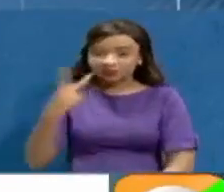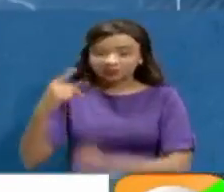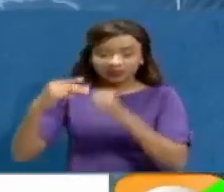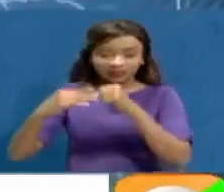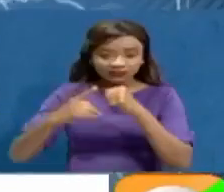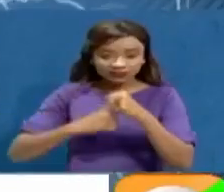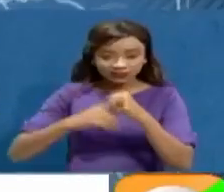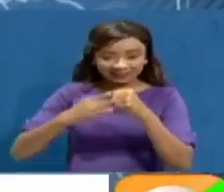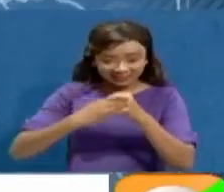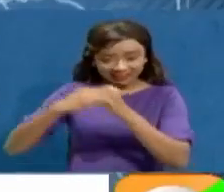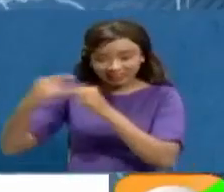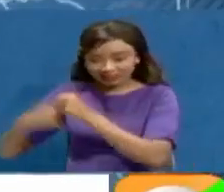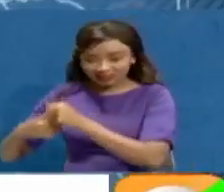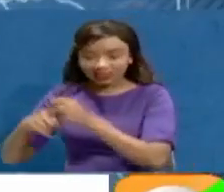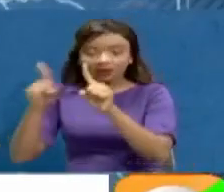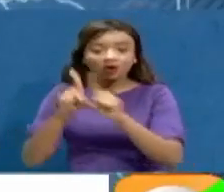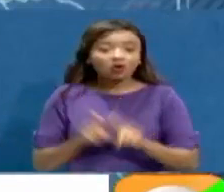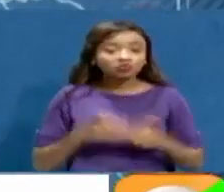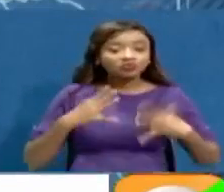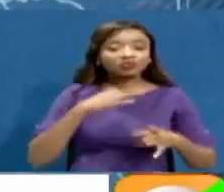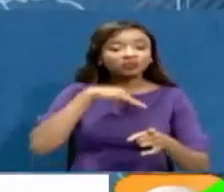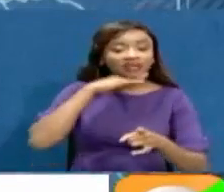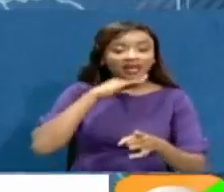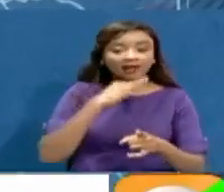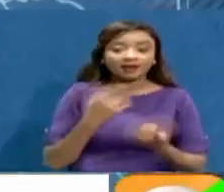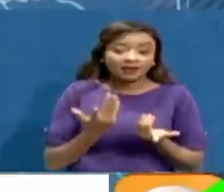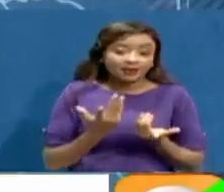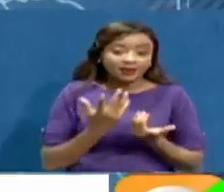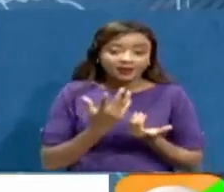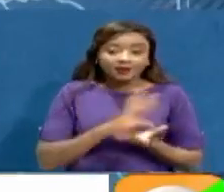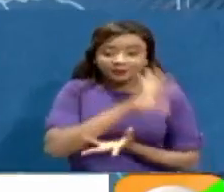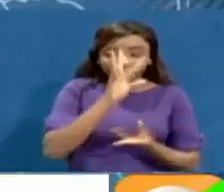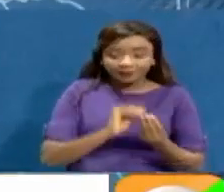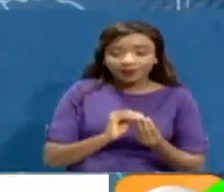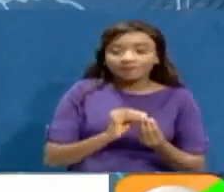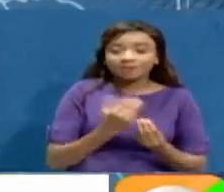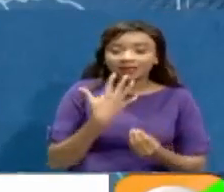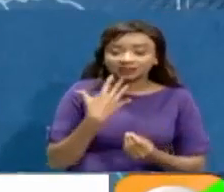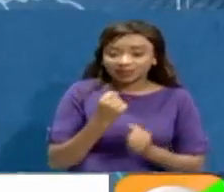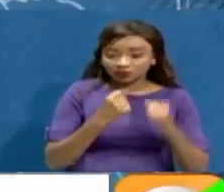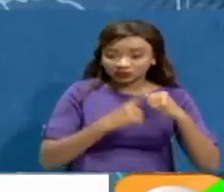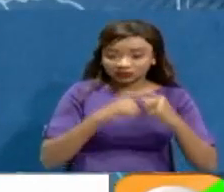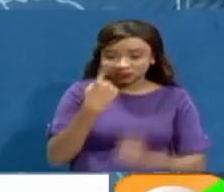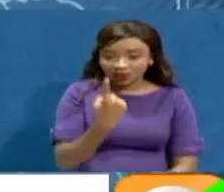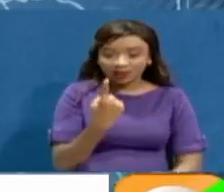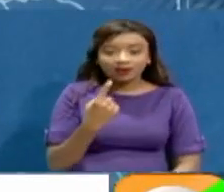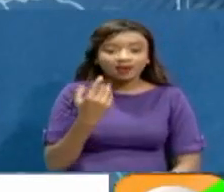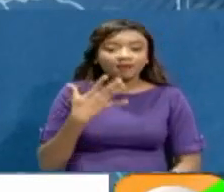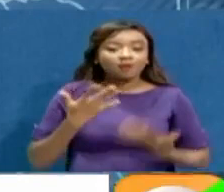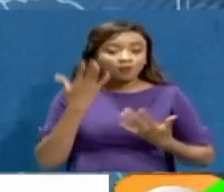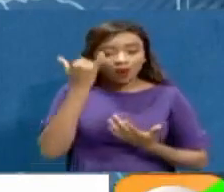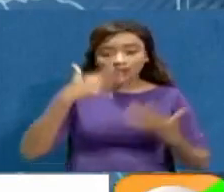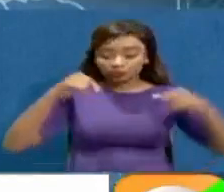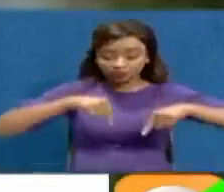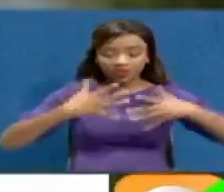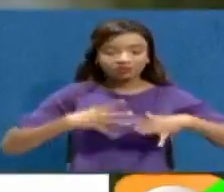19,296. Takwimu pia zinaashiria kuwa walioaga dunia ni jumla ya 564 baada ya wagonjwa 5 kufariki